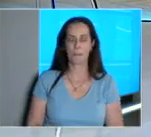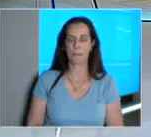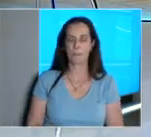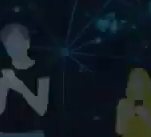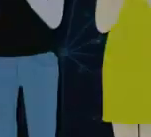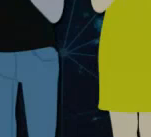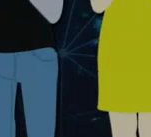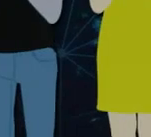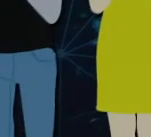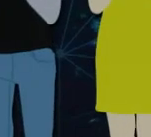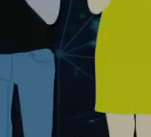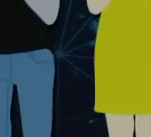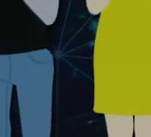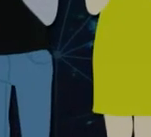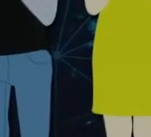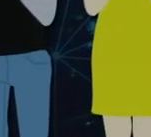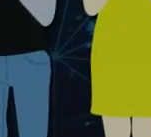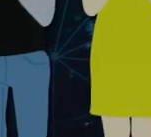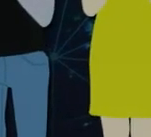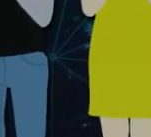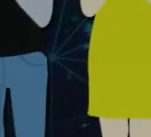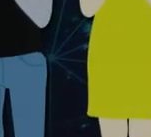אמן. אנחנו ממשיכים.